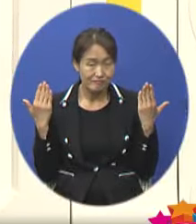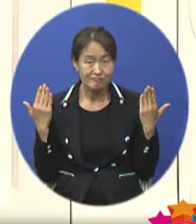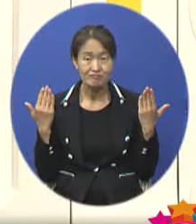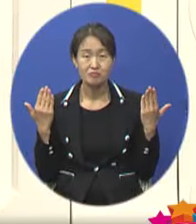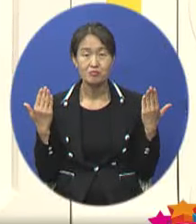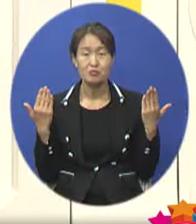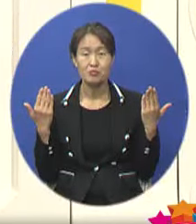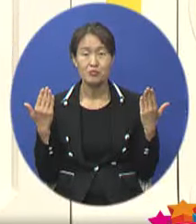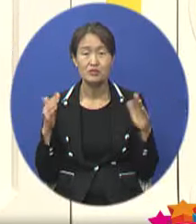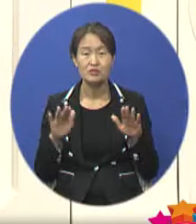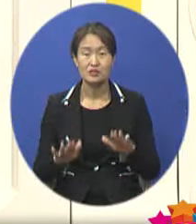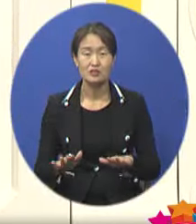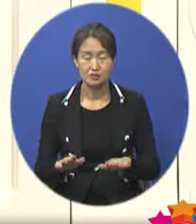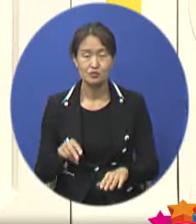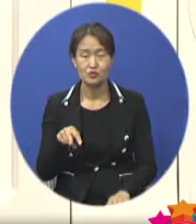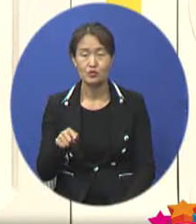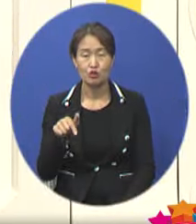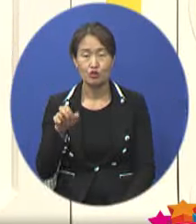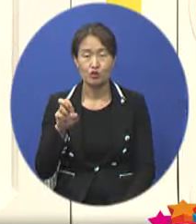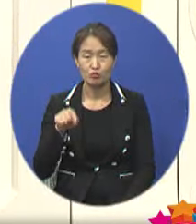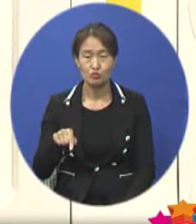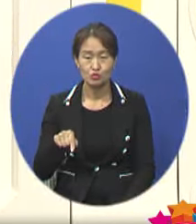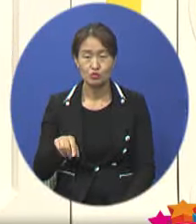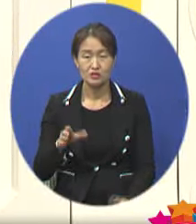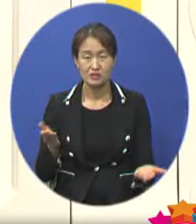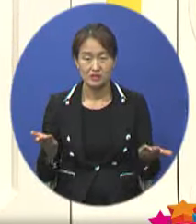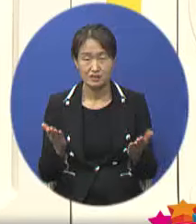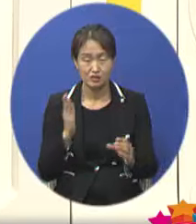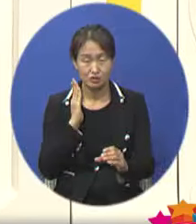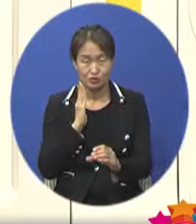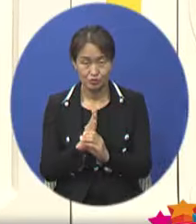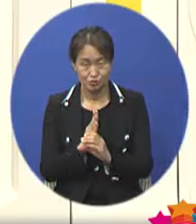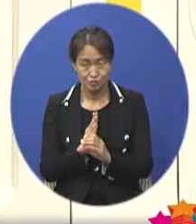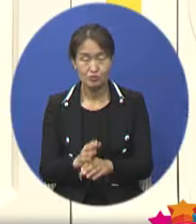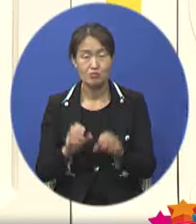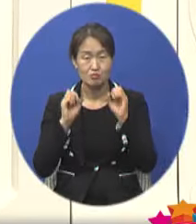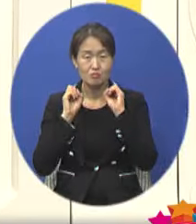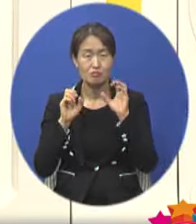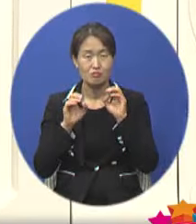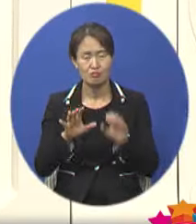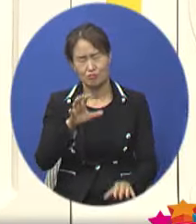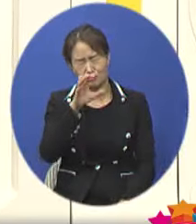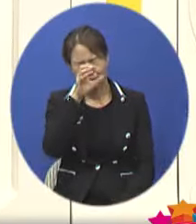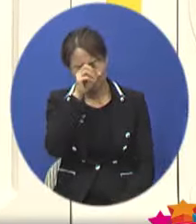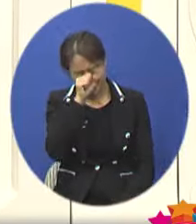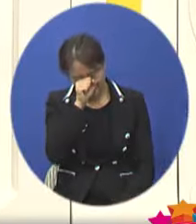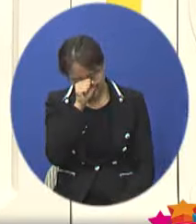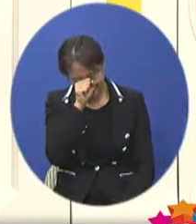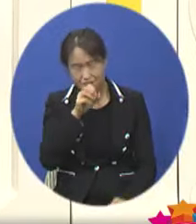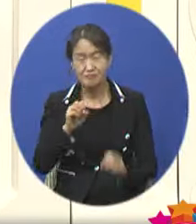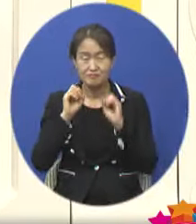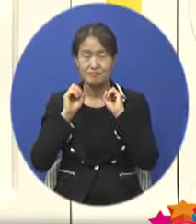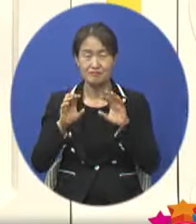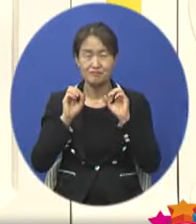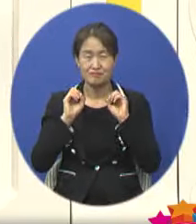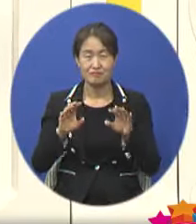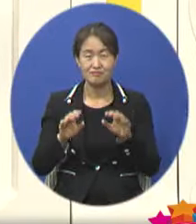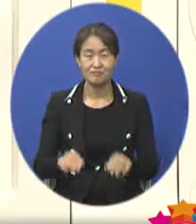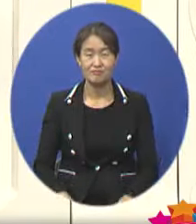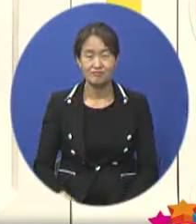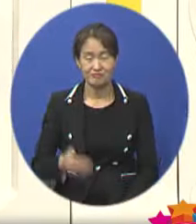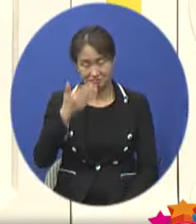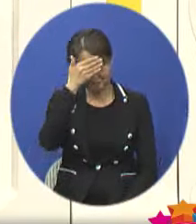서무에 있는데 예, 예 서무에. 잘하고 있는데. 예. 참 이 방송이 상당히 참 좋은 방송이라서 예. 뭐 우리 남한